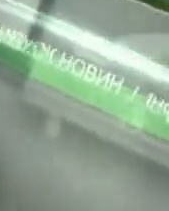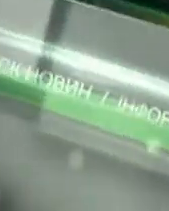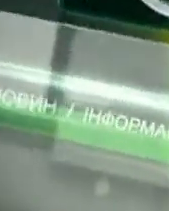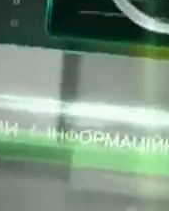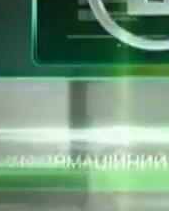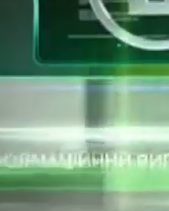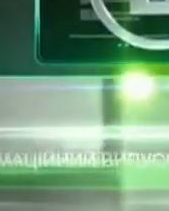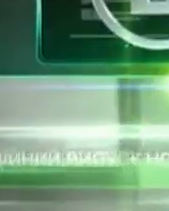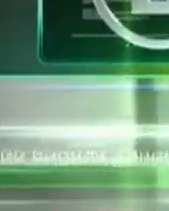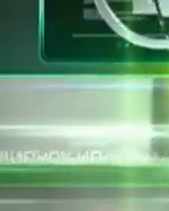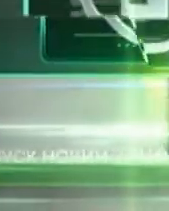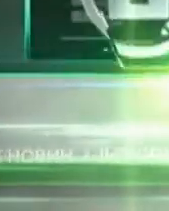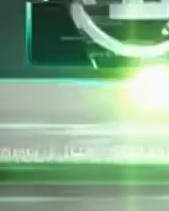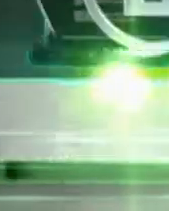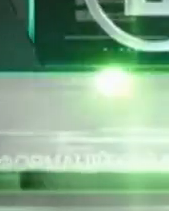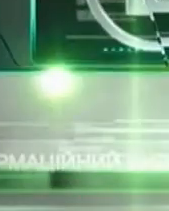Музика